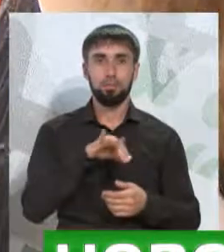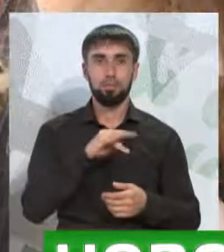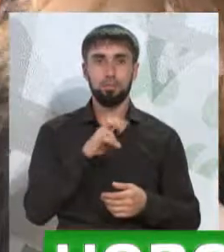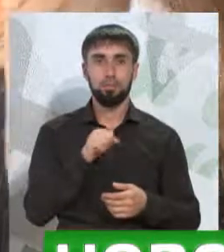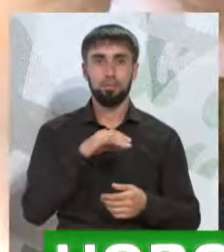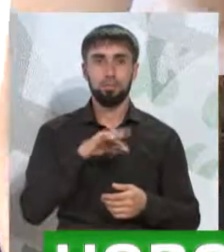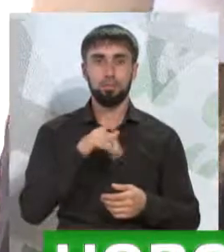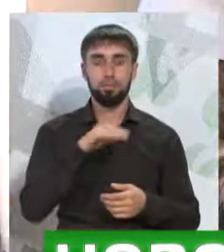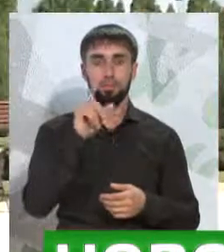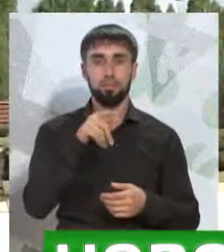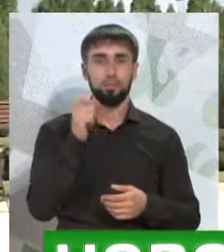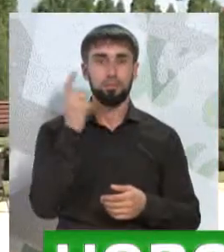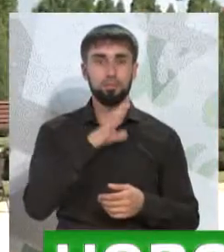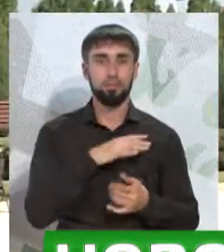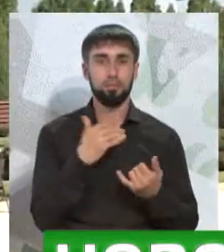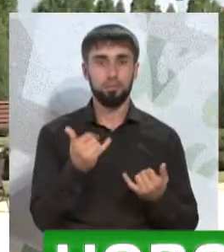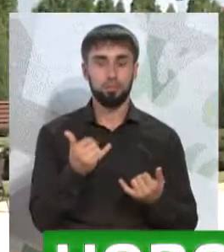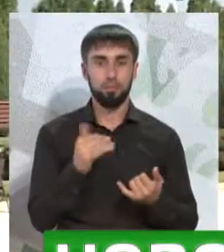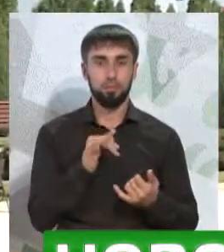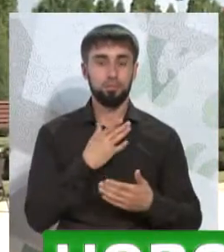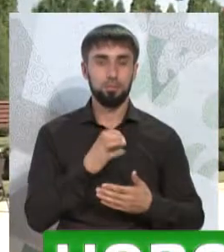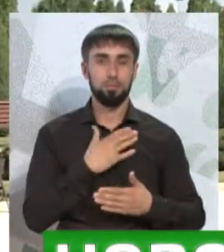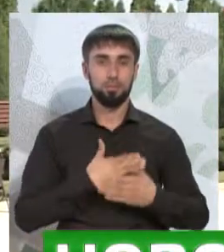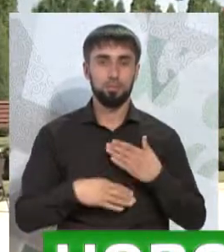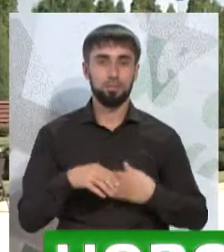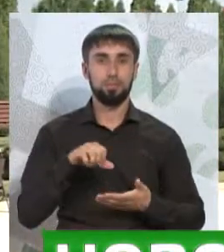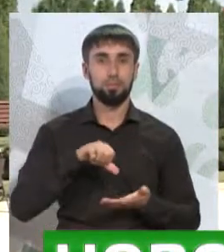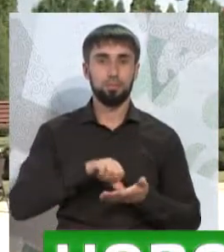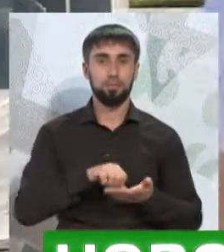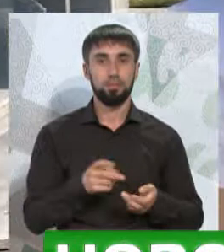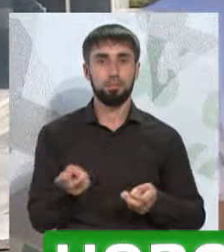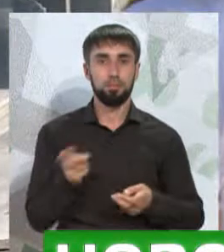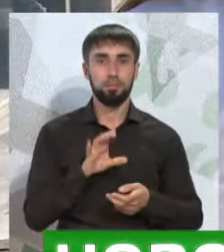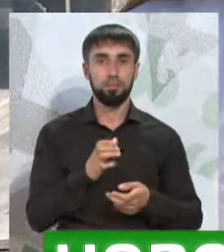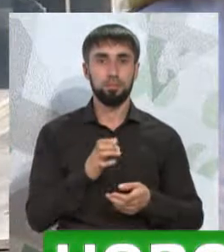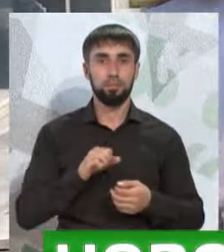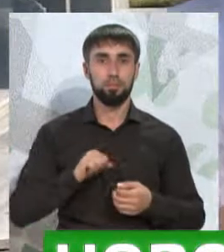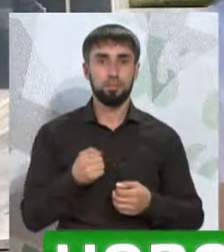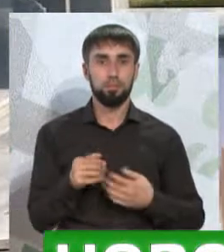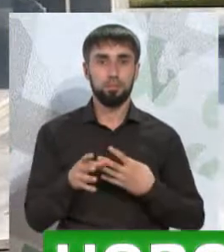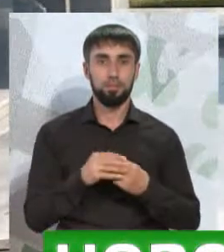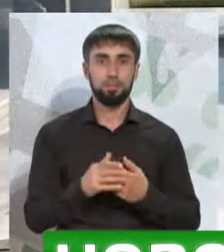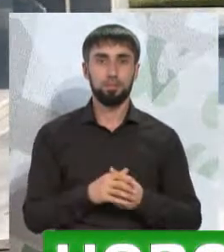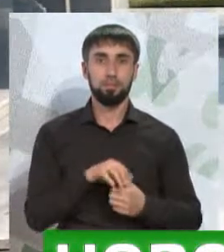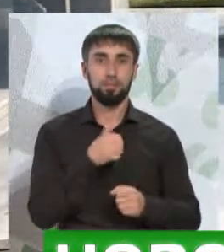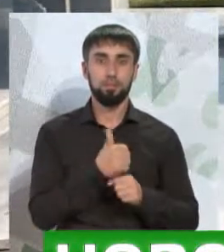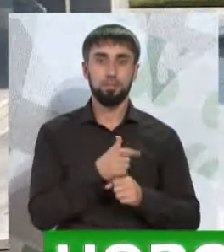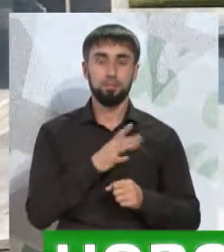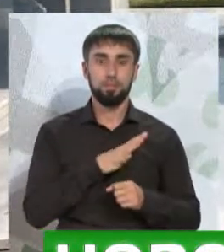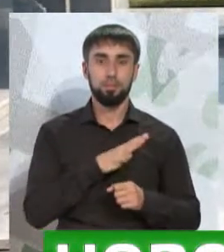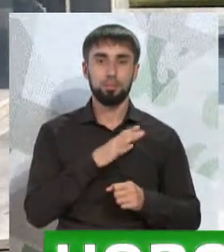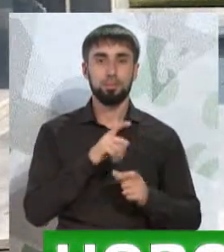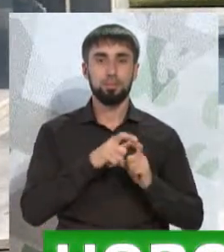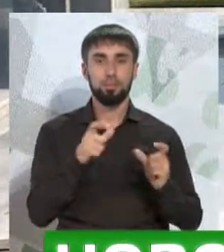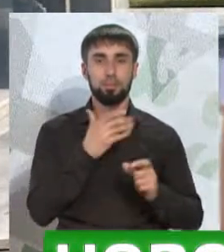О квесте узнала только сегодня и с радостью пришла поучаствовать с подругами. Не сложно. Главное – опираться на школьные